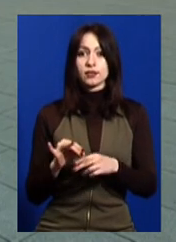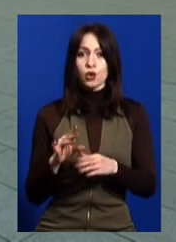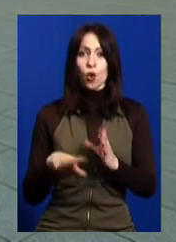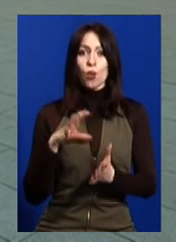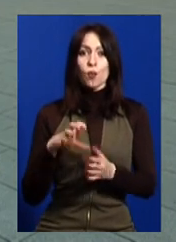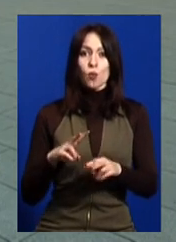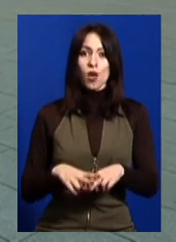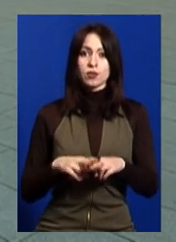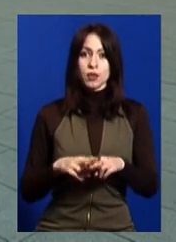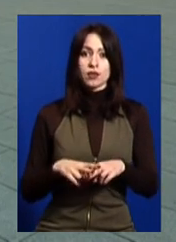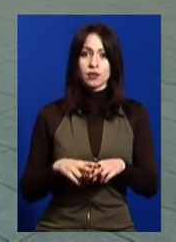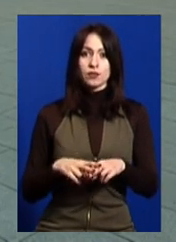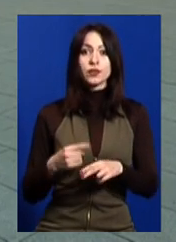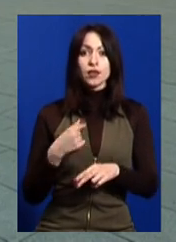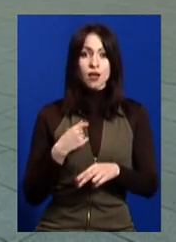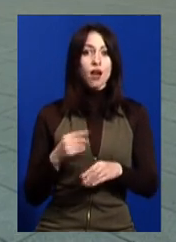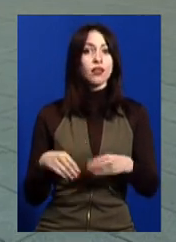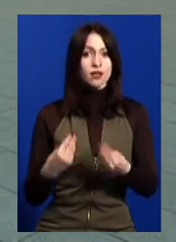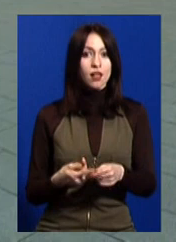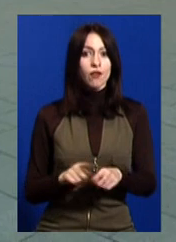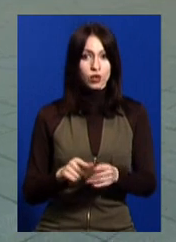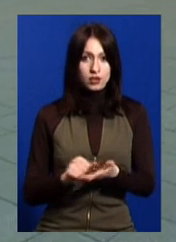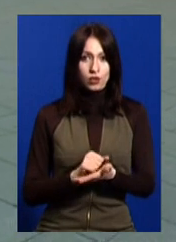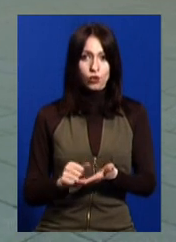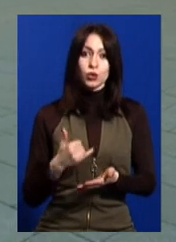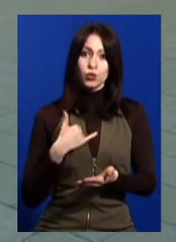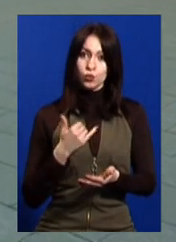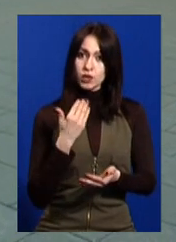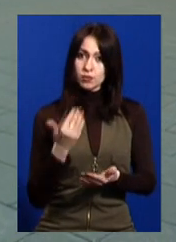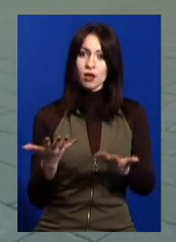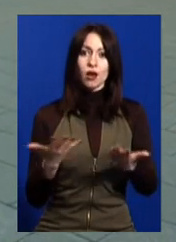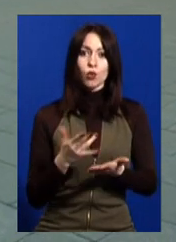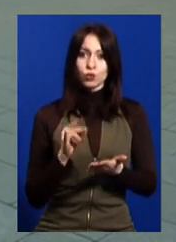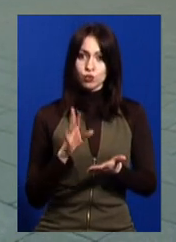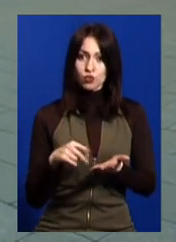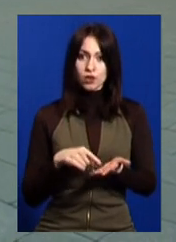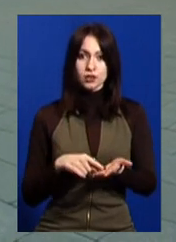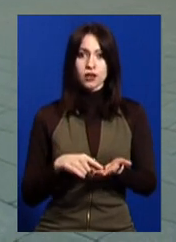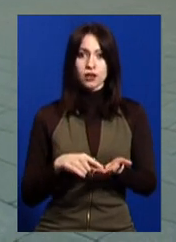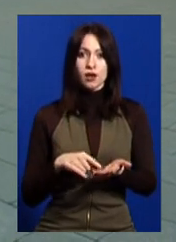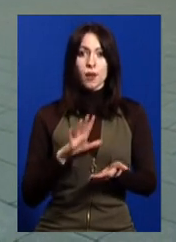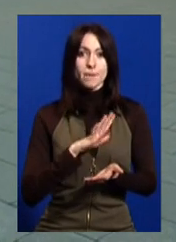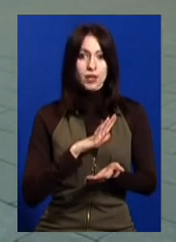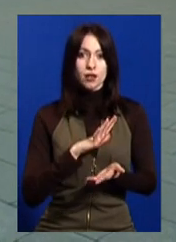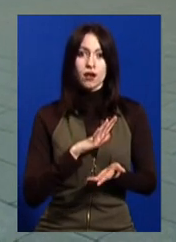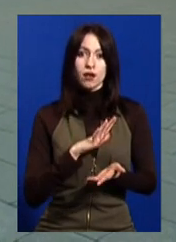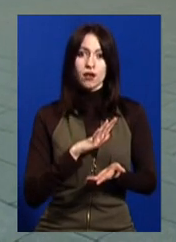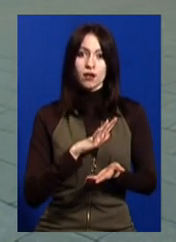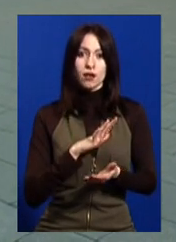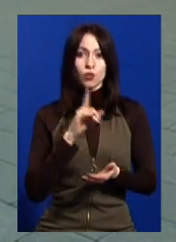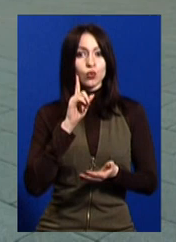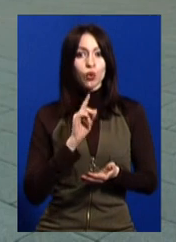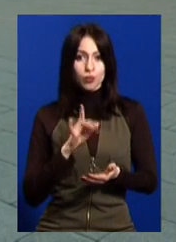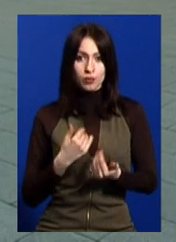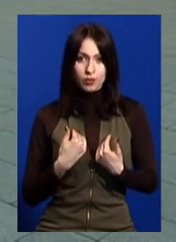копії паспорту. Я надала ці документи, в мене спитали, на якій дільниці мені було зручно